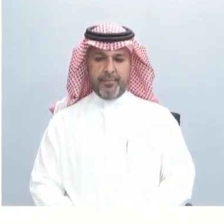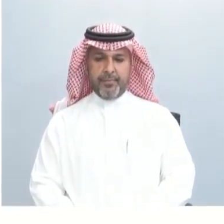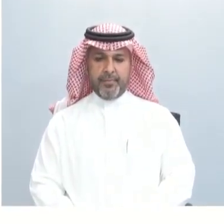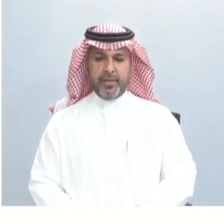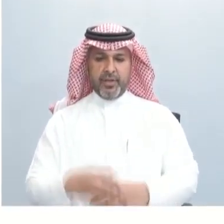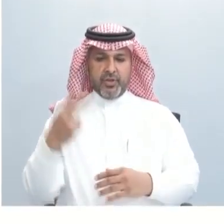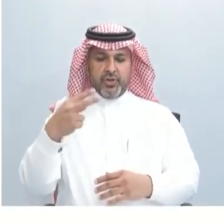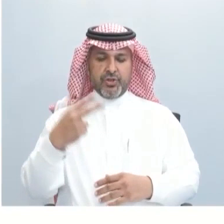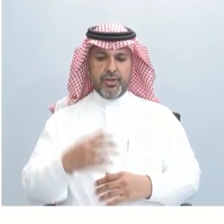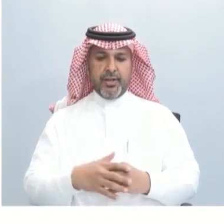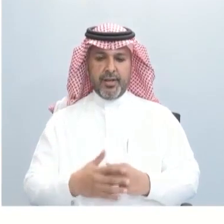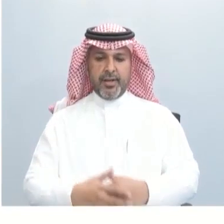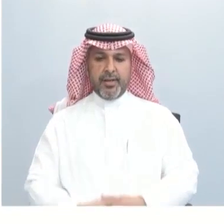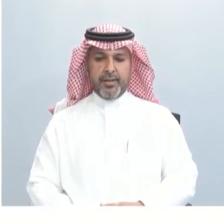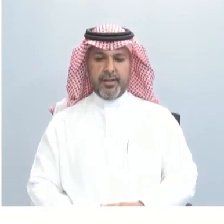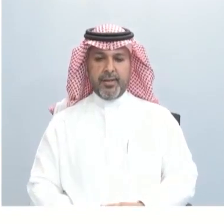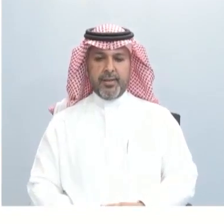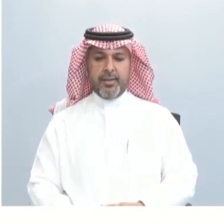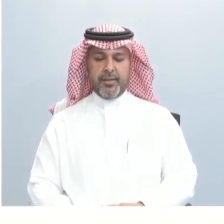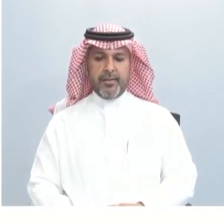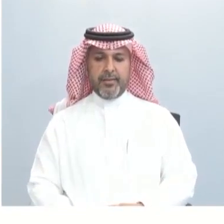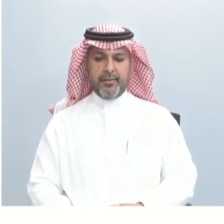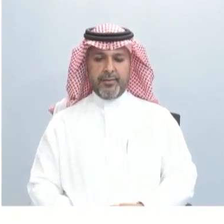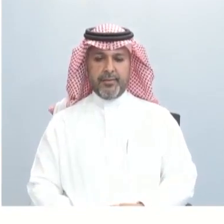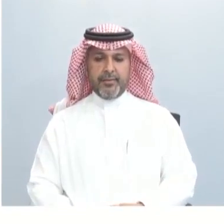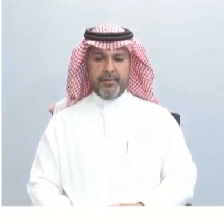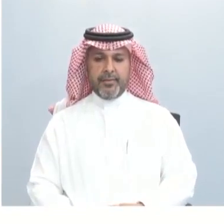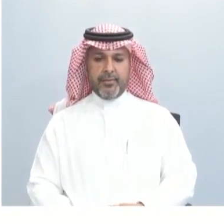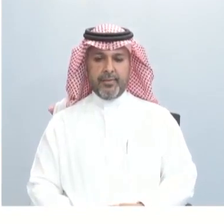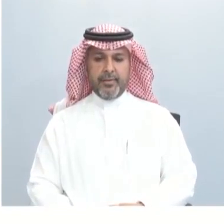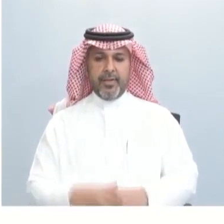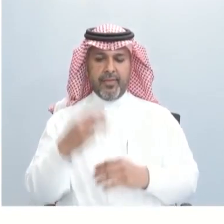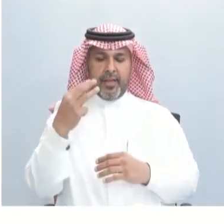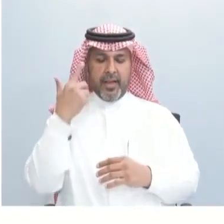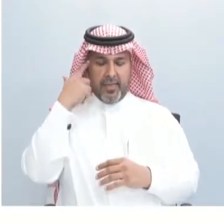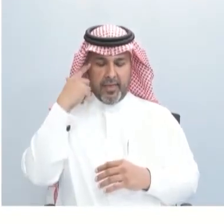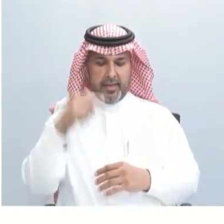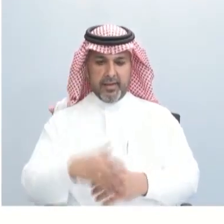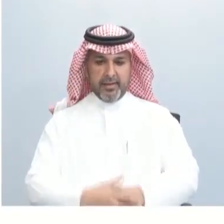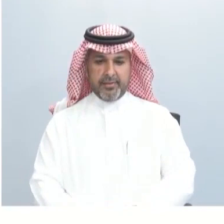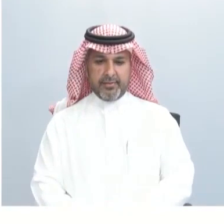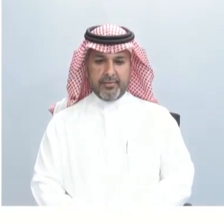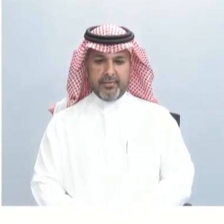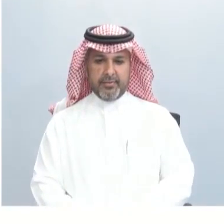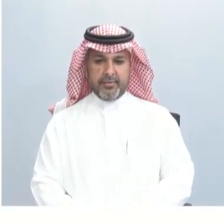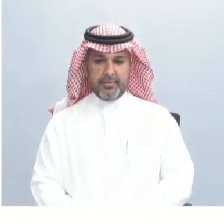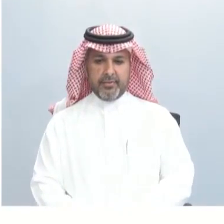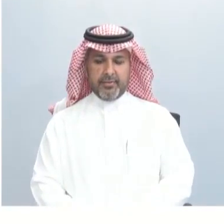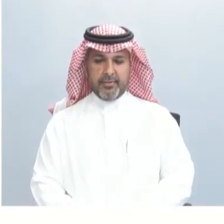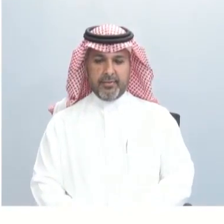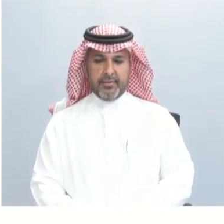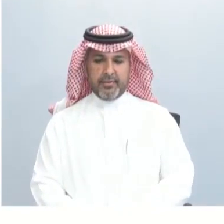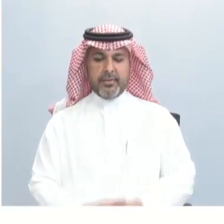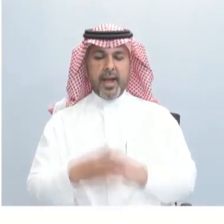ال رقم عدد الجوائز ثلاثه طيب كم عدد الطرائق الممكنه لاختيار